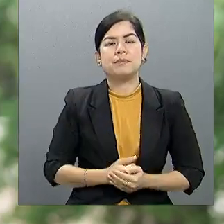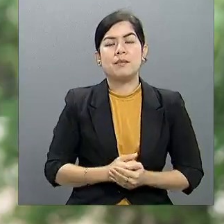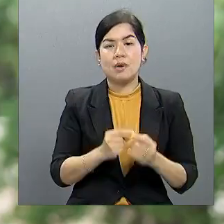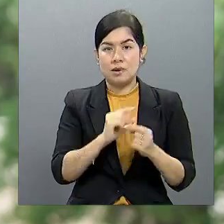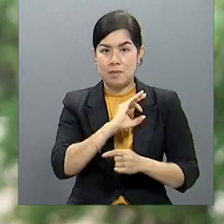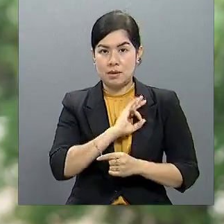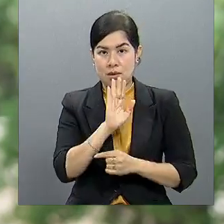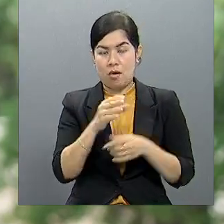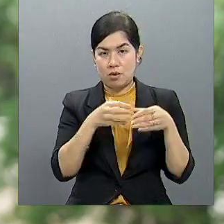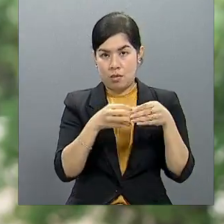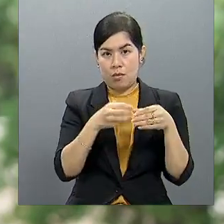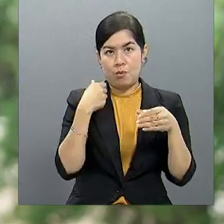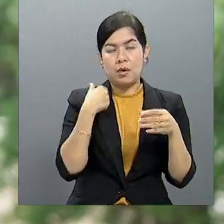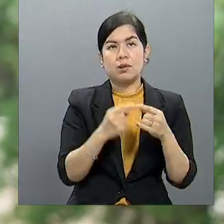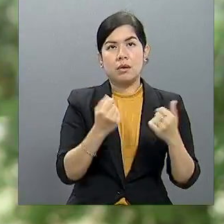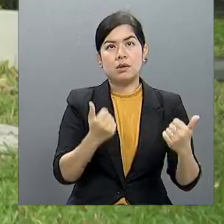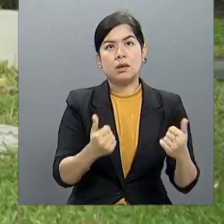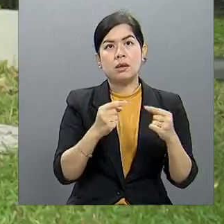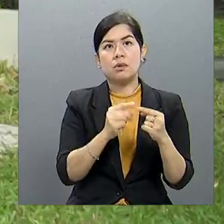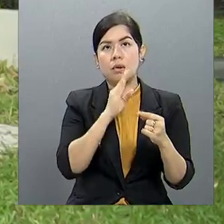นโนหล